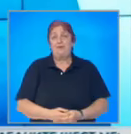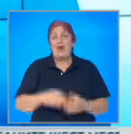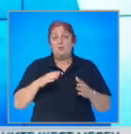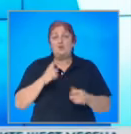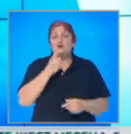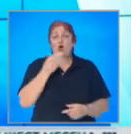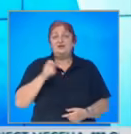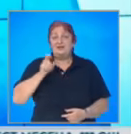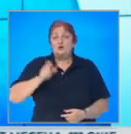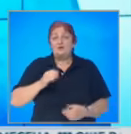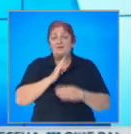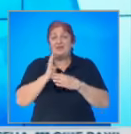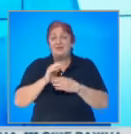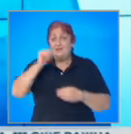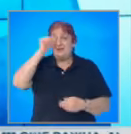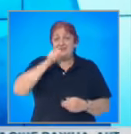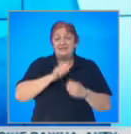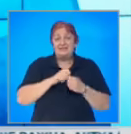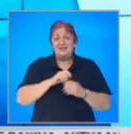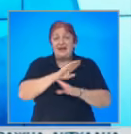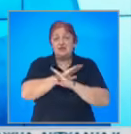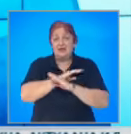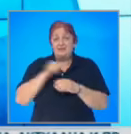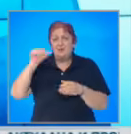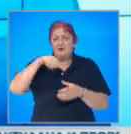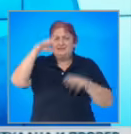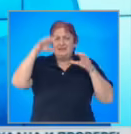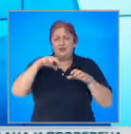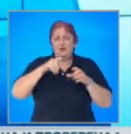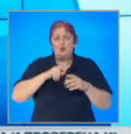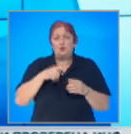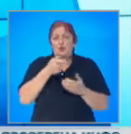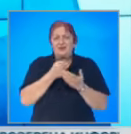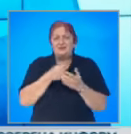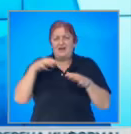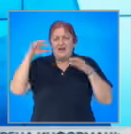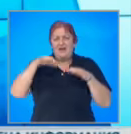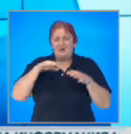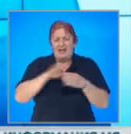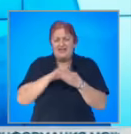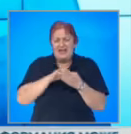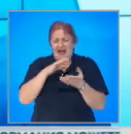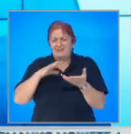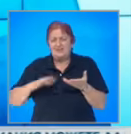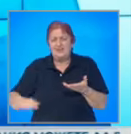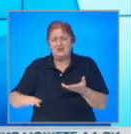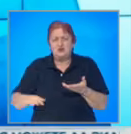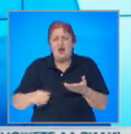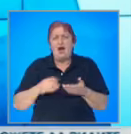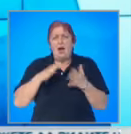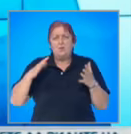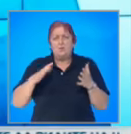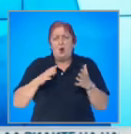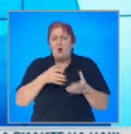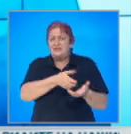Повече от 130 души в Западна Индия станаха жертва на проливните дъждове, които предизвикаха наводнения и кални свлачища. Десетки